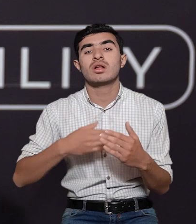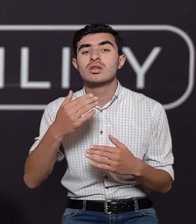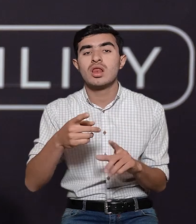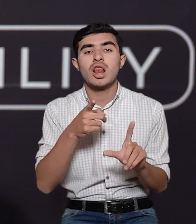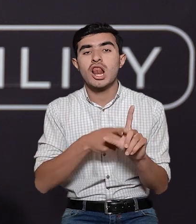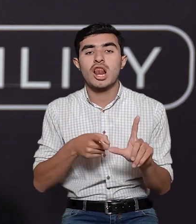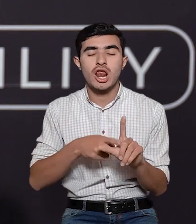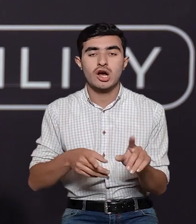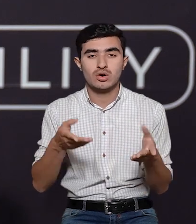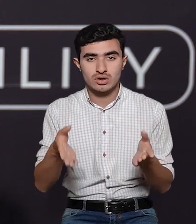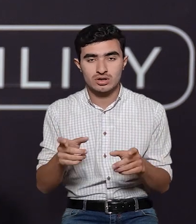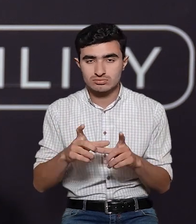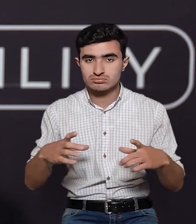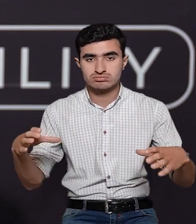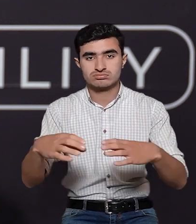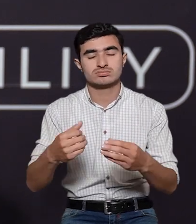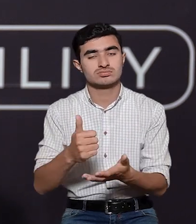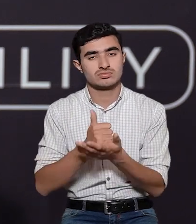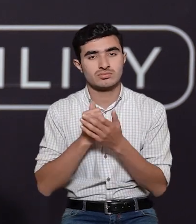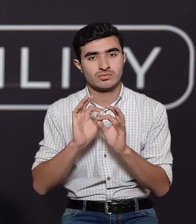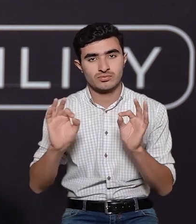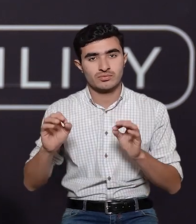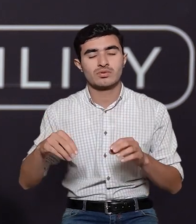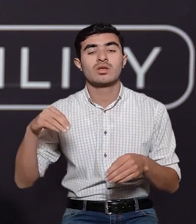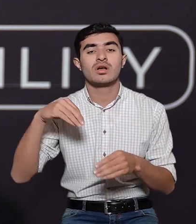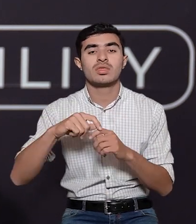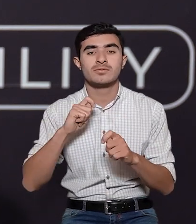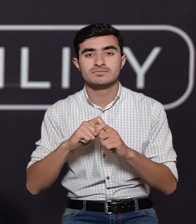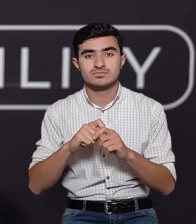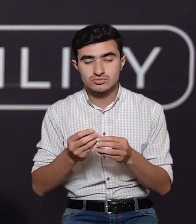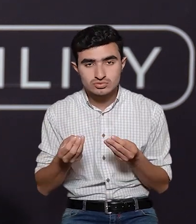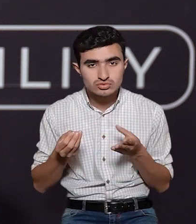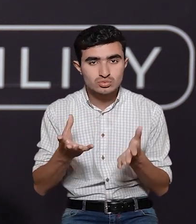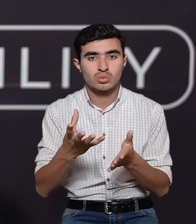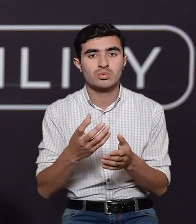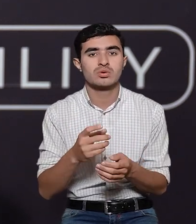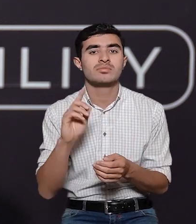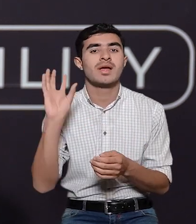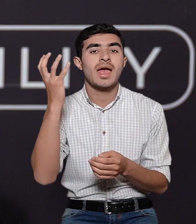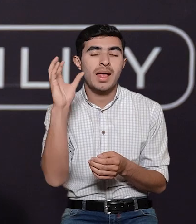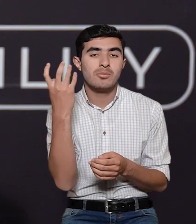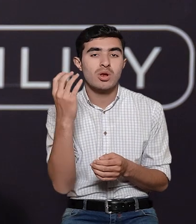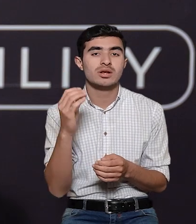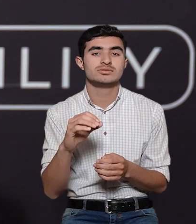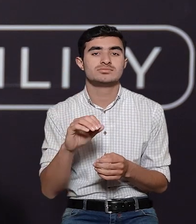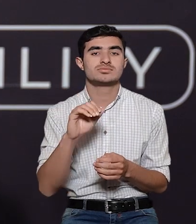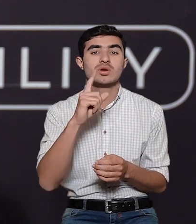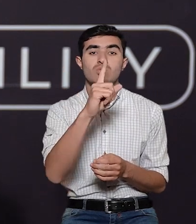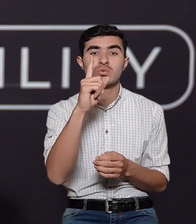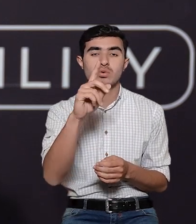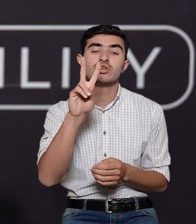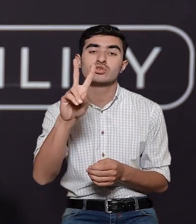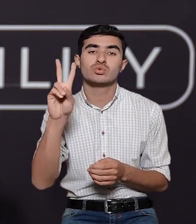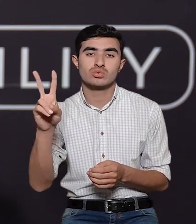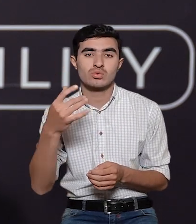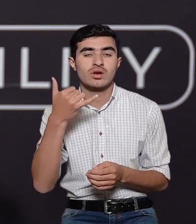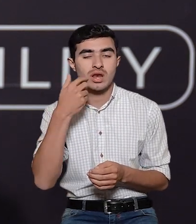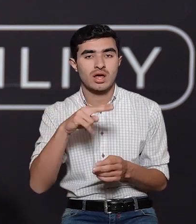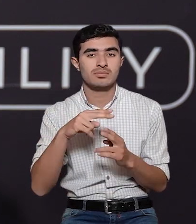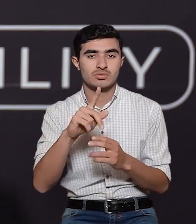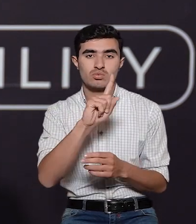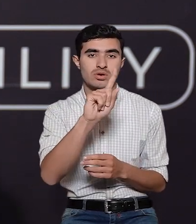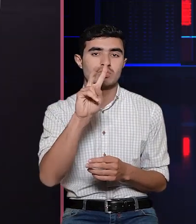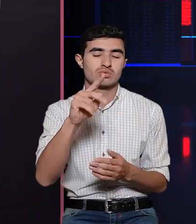ہمیں اپروول ملا تو ہم نے ایک ایمرجنسی ایمبولنس سروس کا آغاز کیا جس کو ریسکیو 1122 کے نام سے